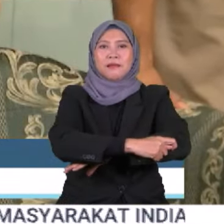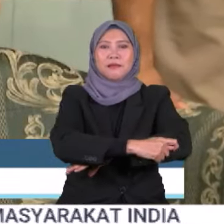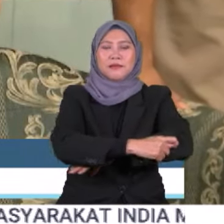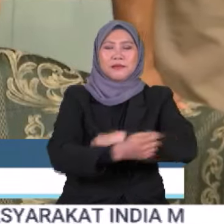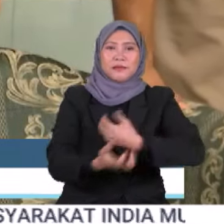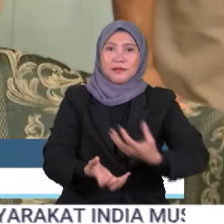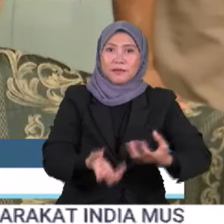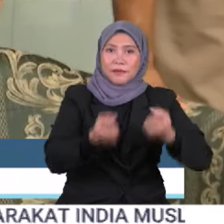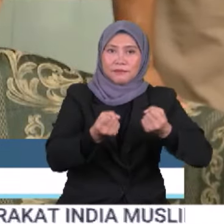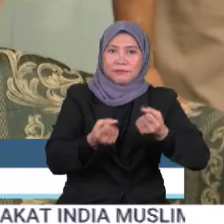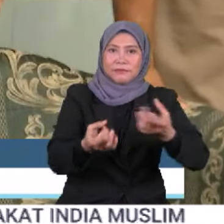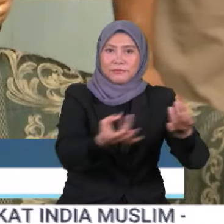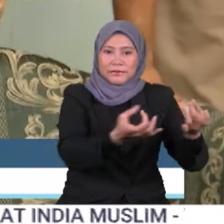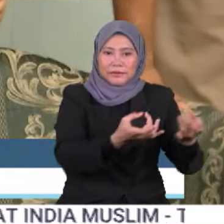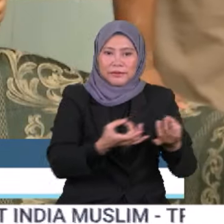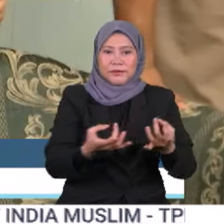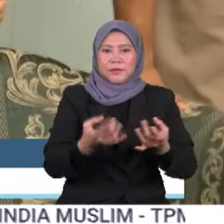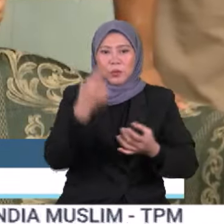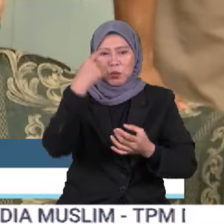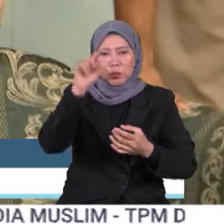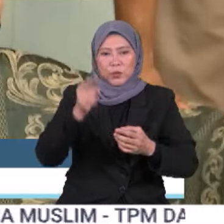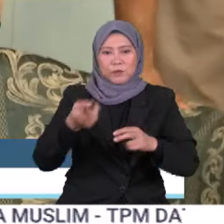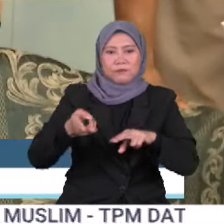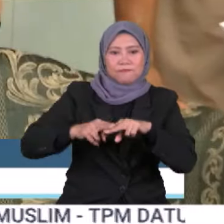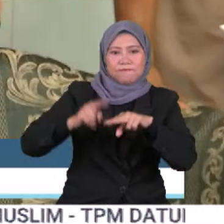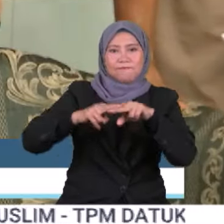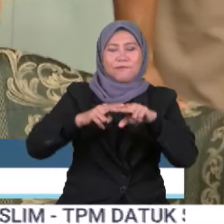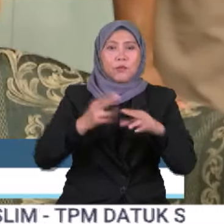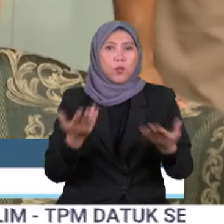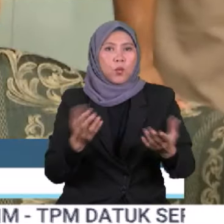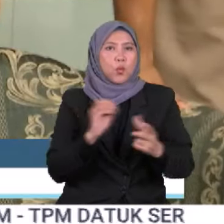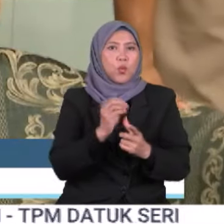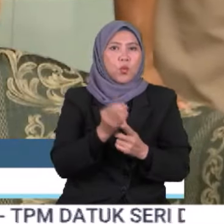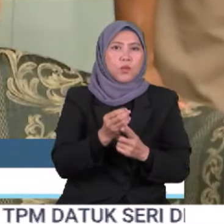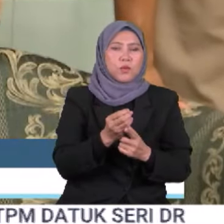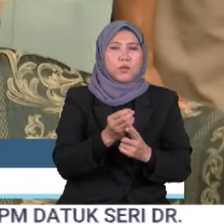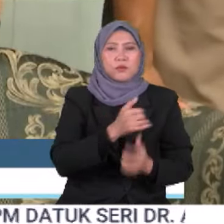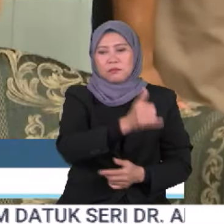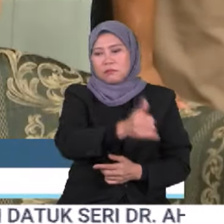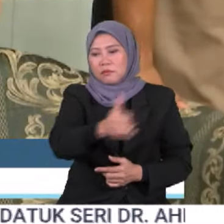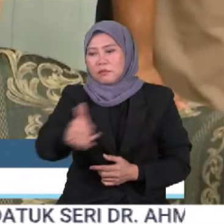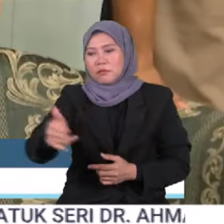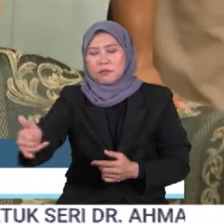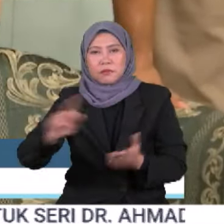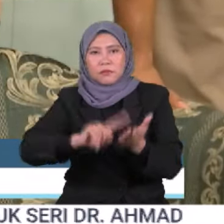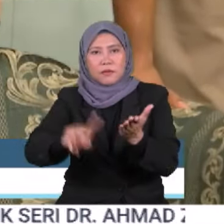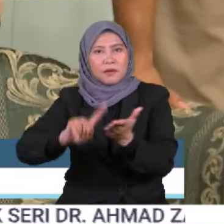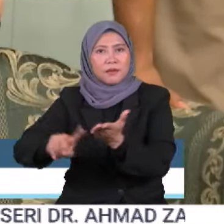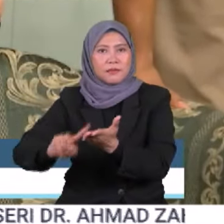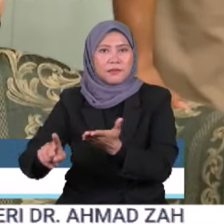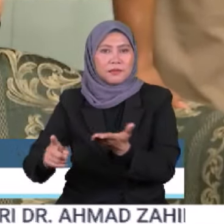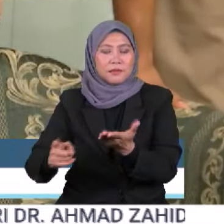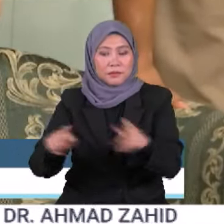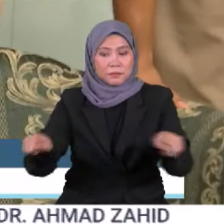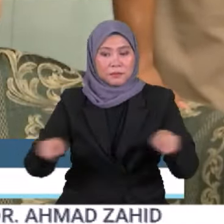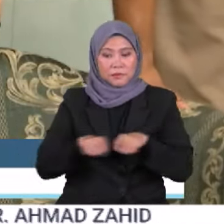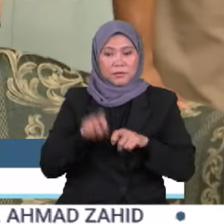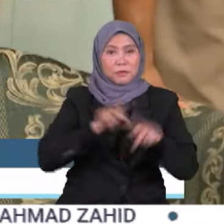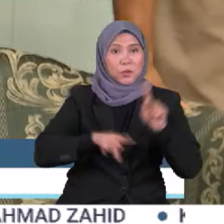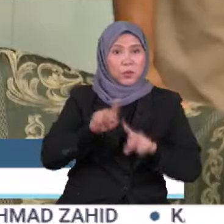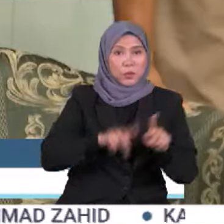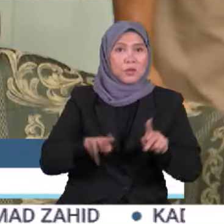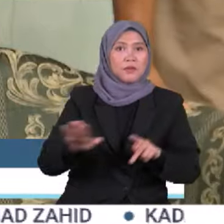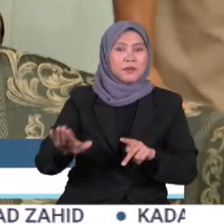juga penugasan Amanita untuk mempertingkatkan lagi rondaan dan juga keselamatan dan kesejahteraan penduduk tempat